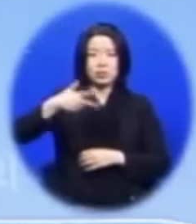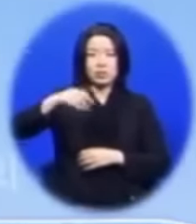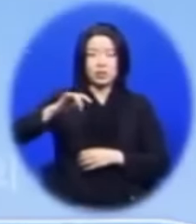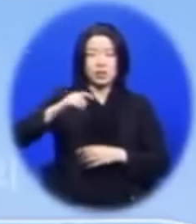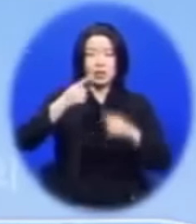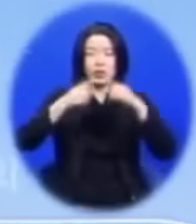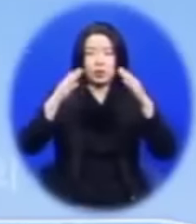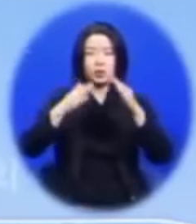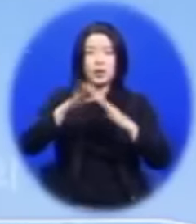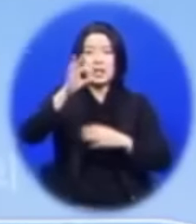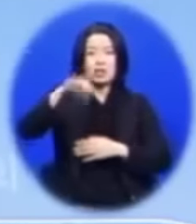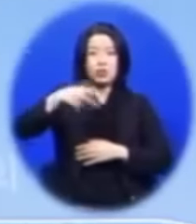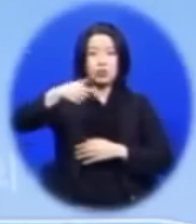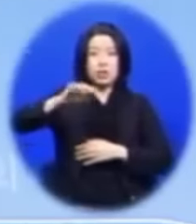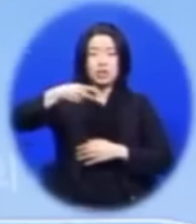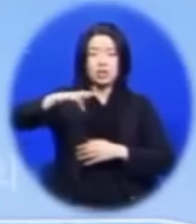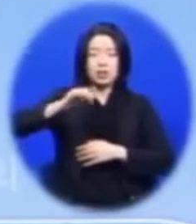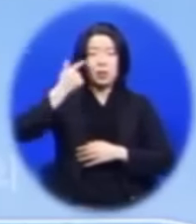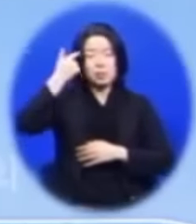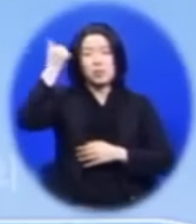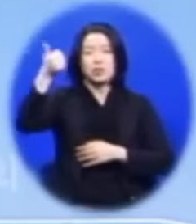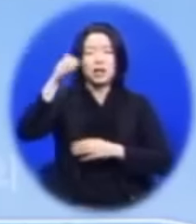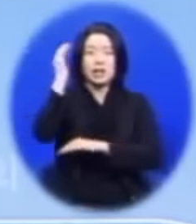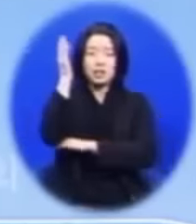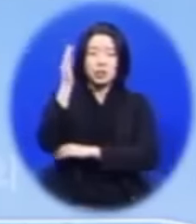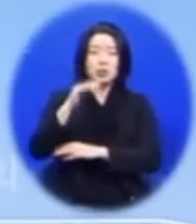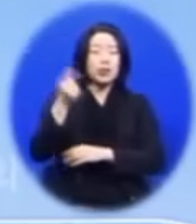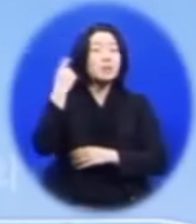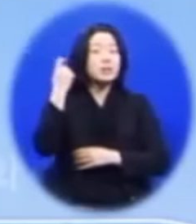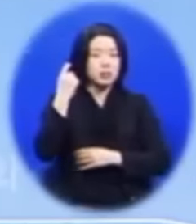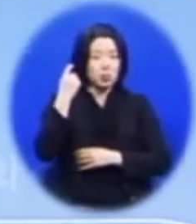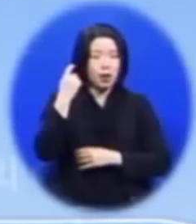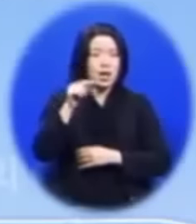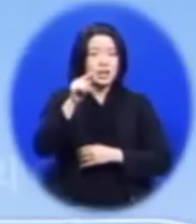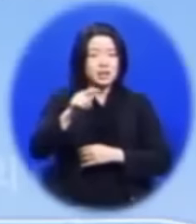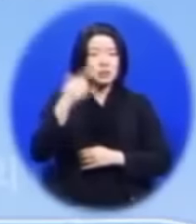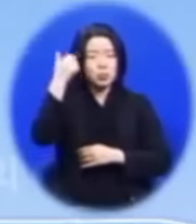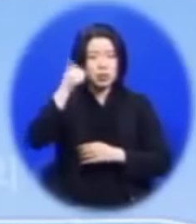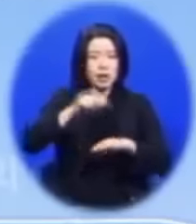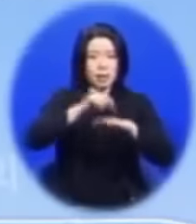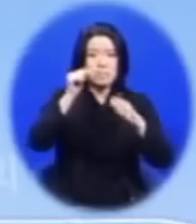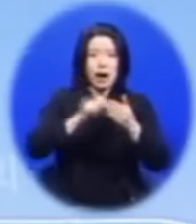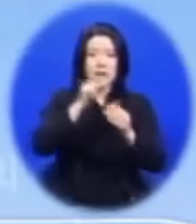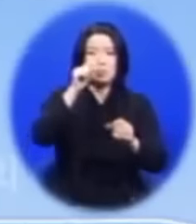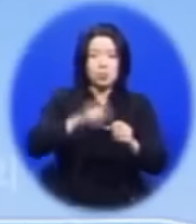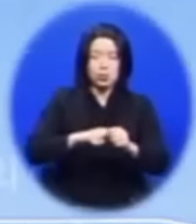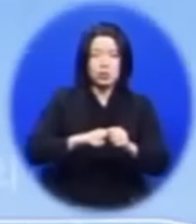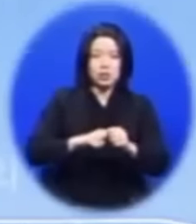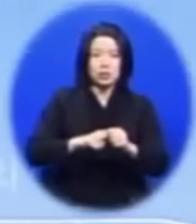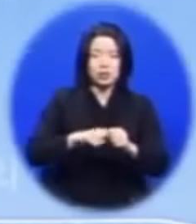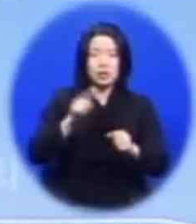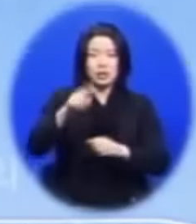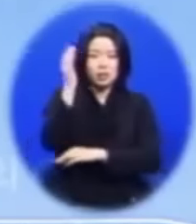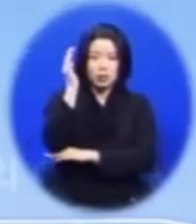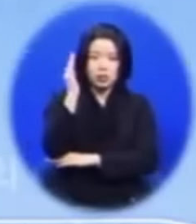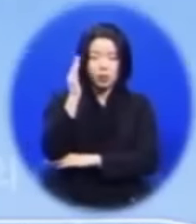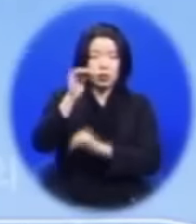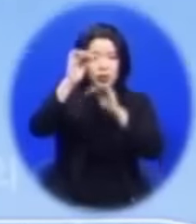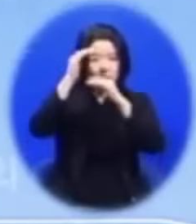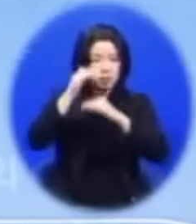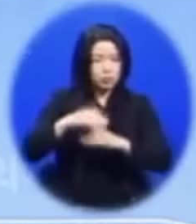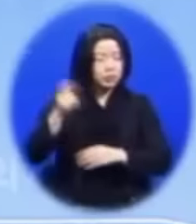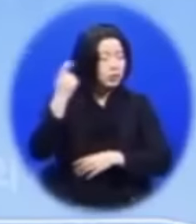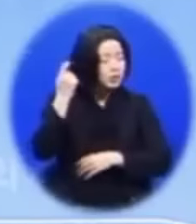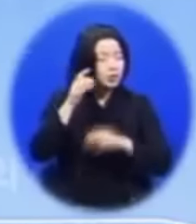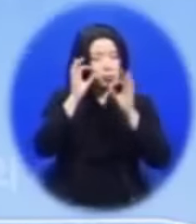참은 가 됩니다 그 목사님이 가지고 있는 마음의 목적은 이제 그런 설교를 들어보면